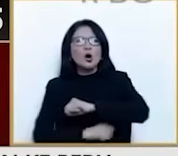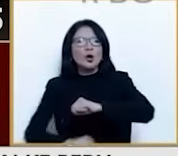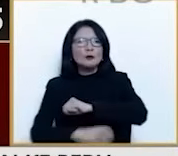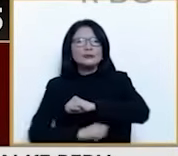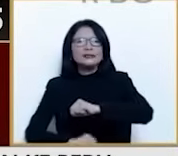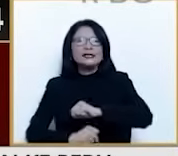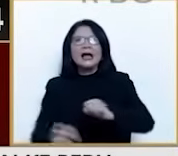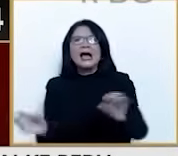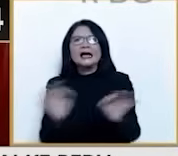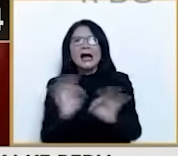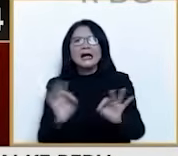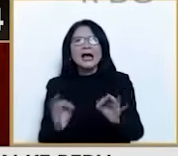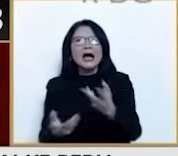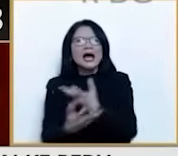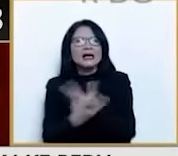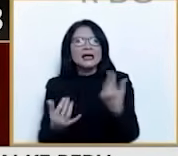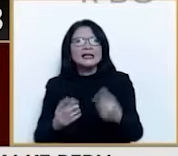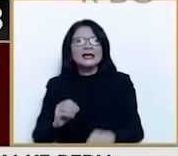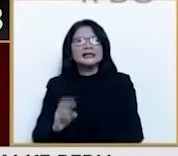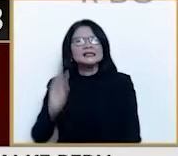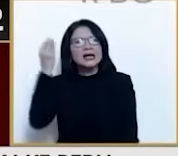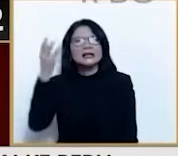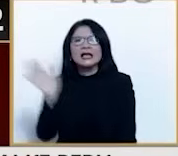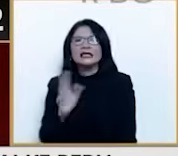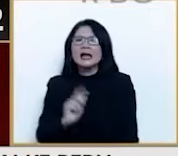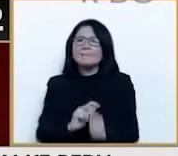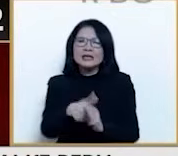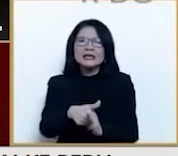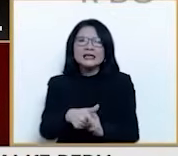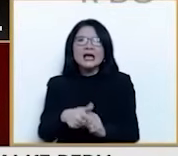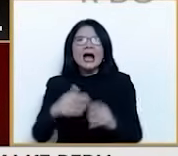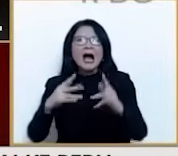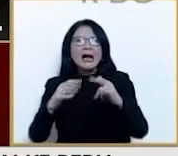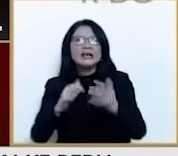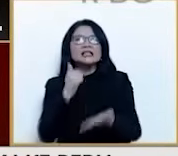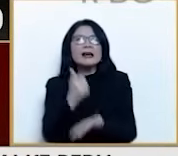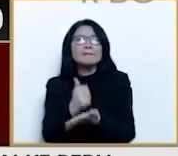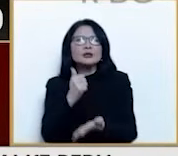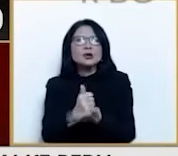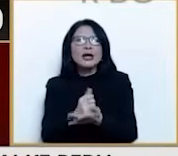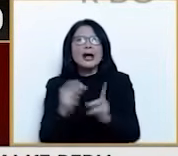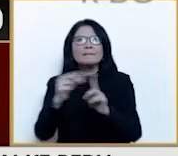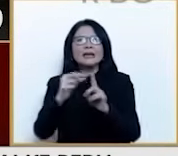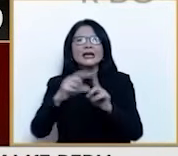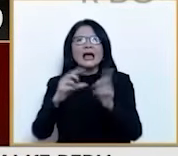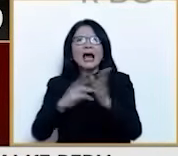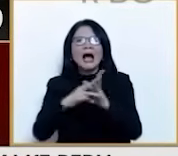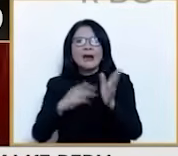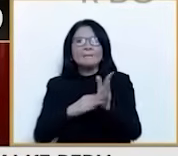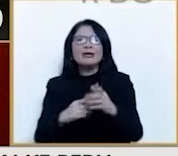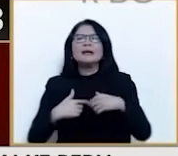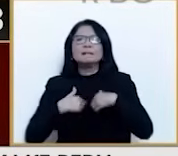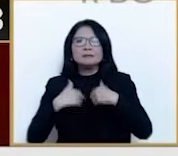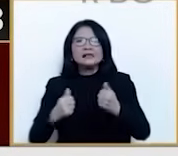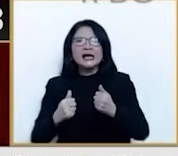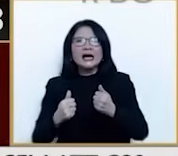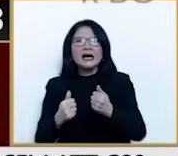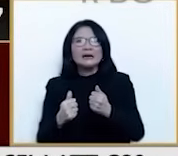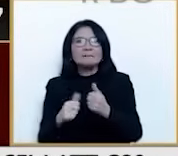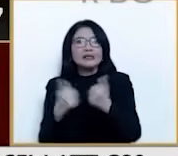tidak perlu membeli air galon. Karena sebenarnya PDAM mampu menyiapkan teknologi